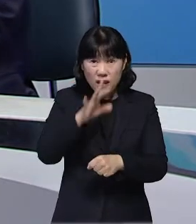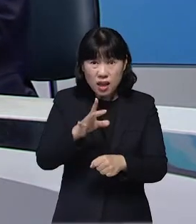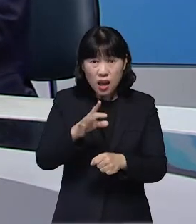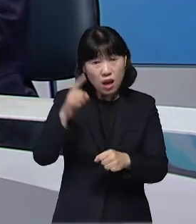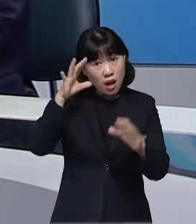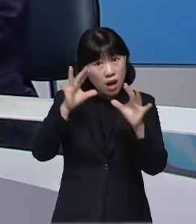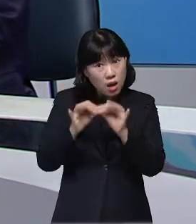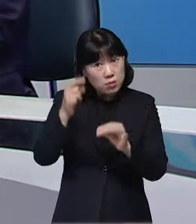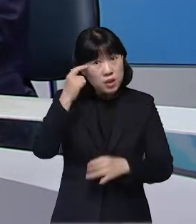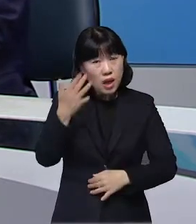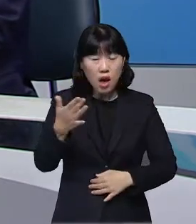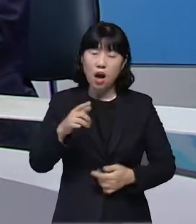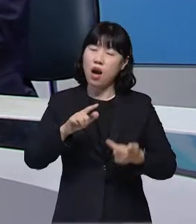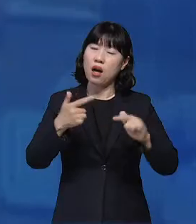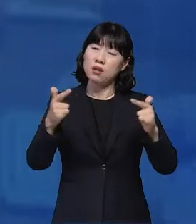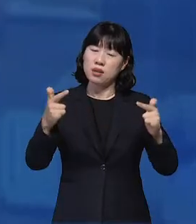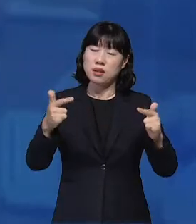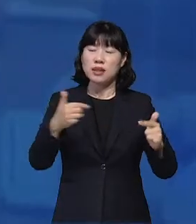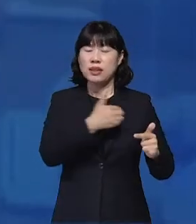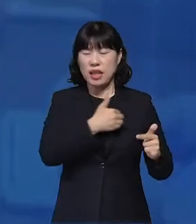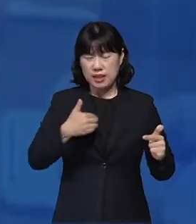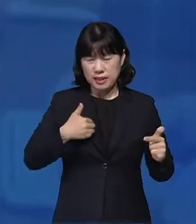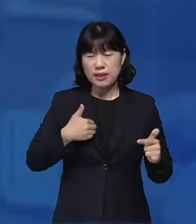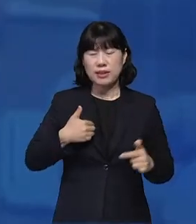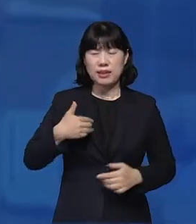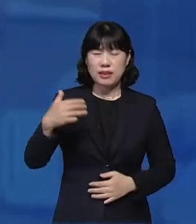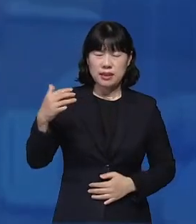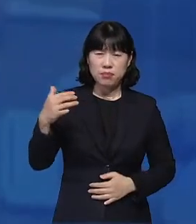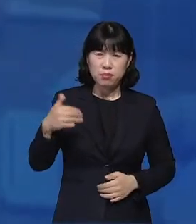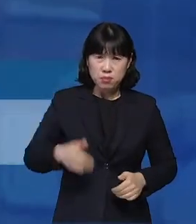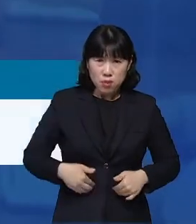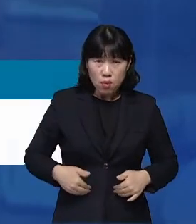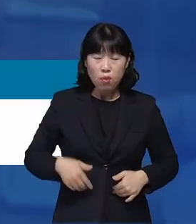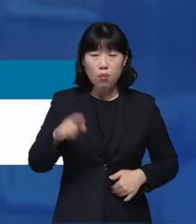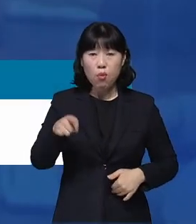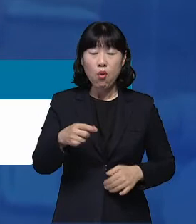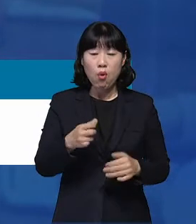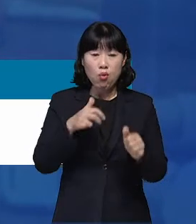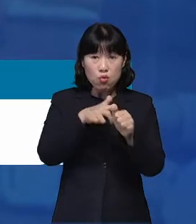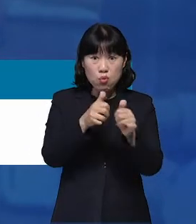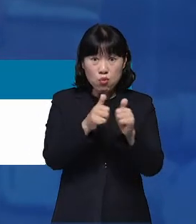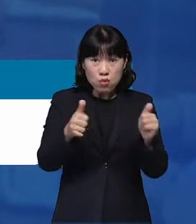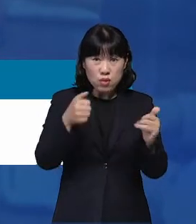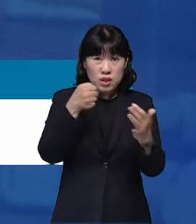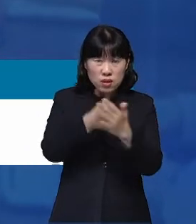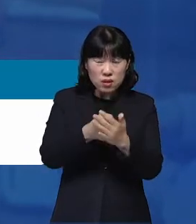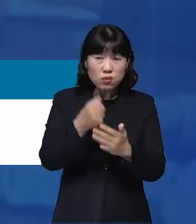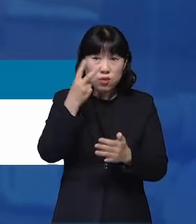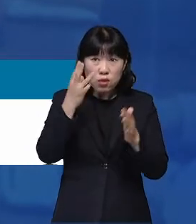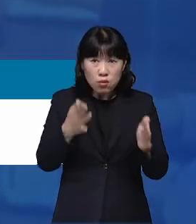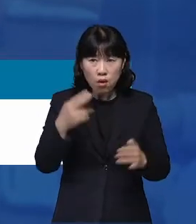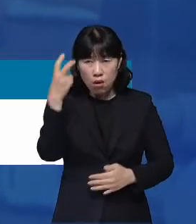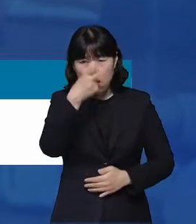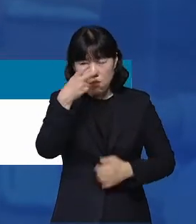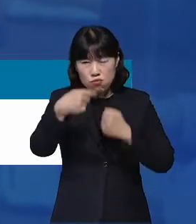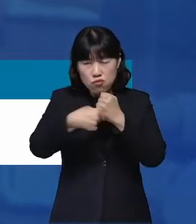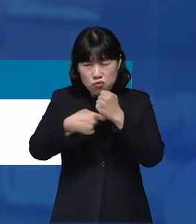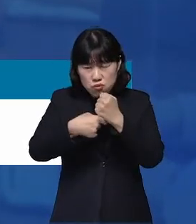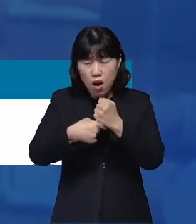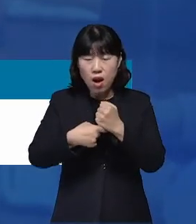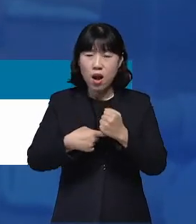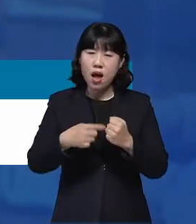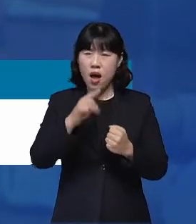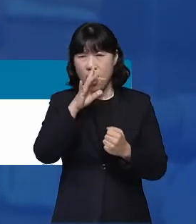지요 아니오 자신을 좀 가져야 줘 먼저 후보 결정에서 두달동안 검증 당 할 거다 이런 생각을 하시기 전에 아이고 내가